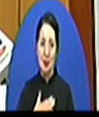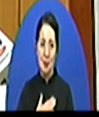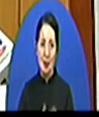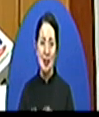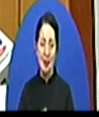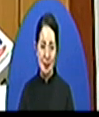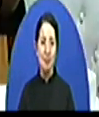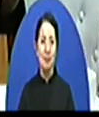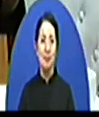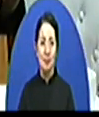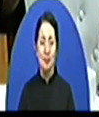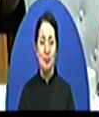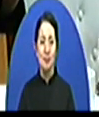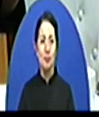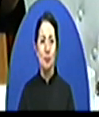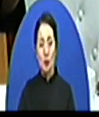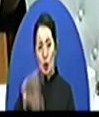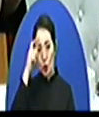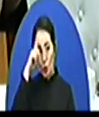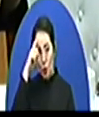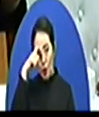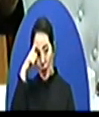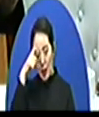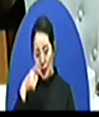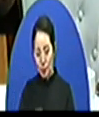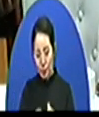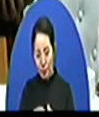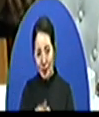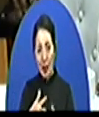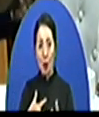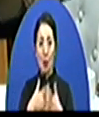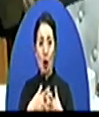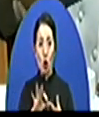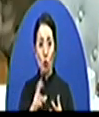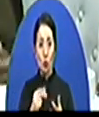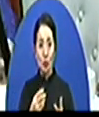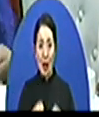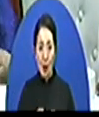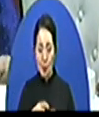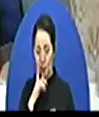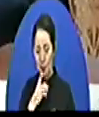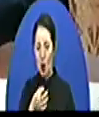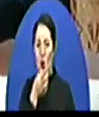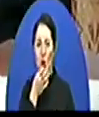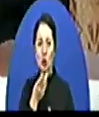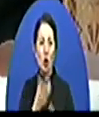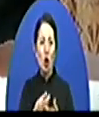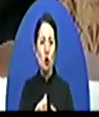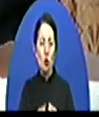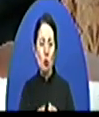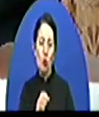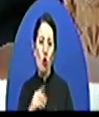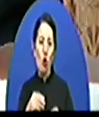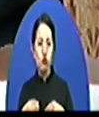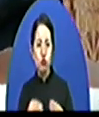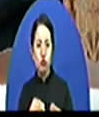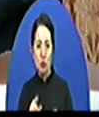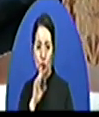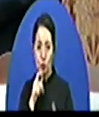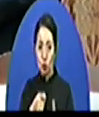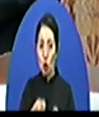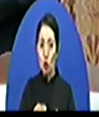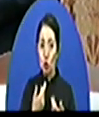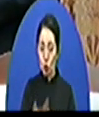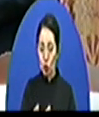гэж хэлдэг. Түрээслэх дүмчлэх хэлбэрээр орон сууцанд орж байгаа иргэдэд урьдчилгаа төлбөрийн хувьд уян хатан байхаар зохицуулж байгааг шатар